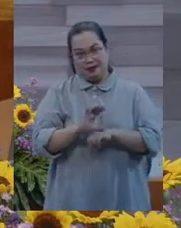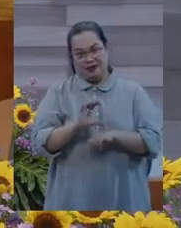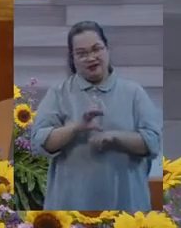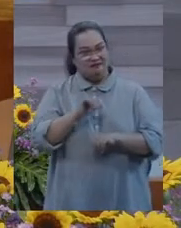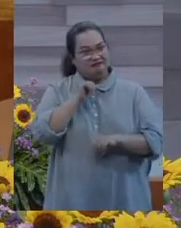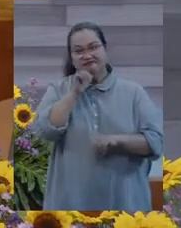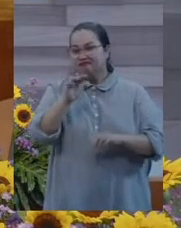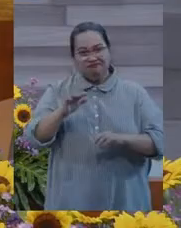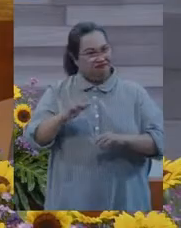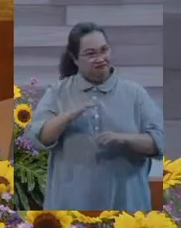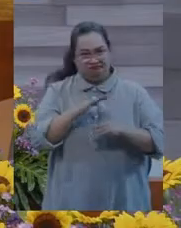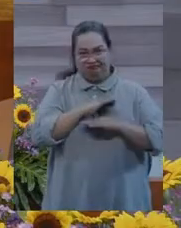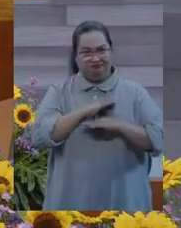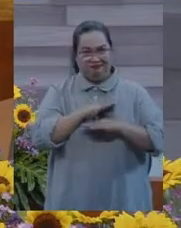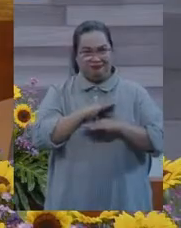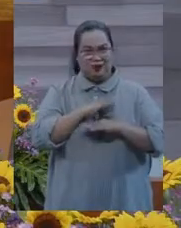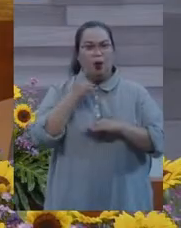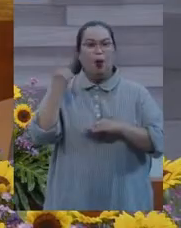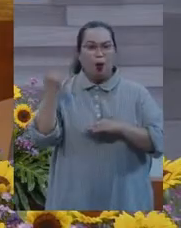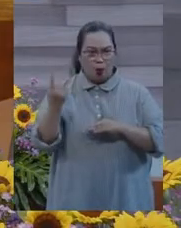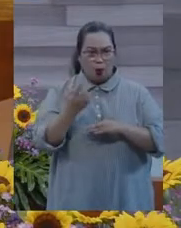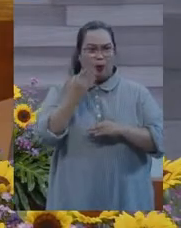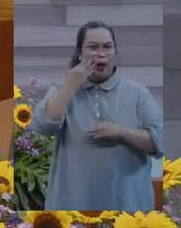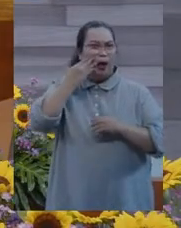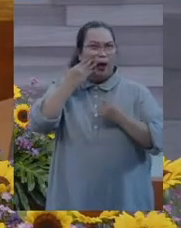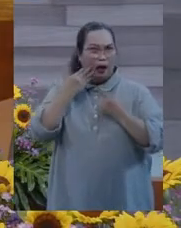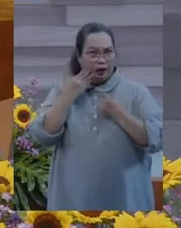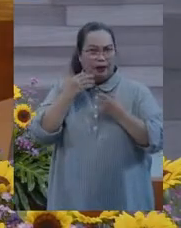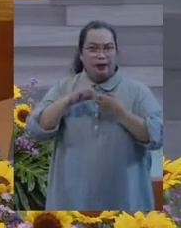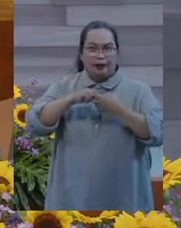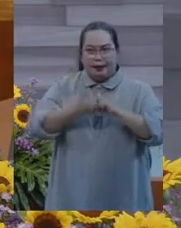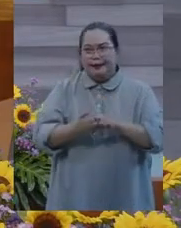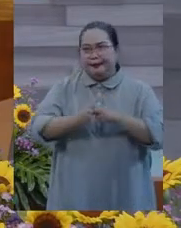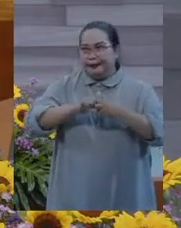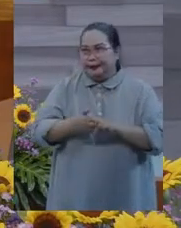Malcontents, hindi na ako kontento, palaging may problema.